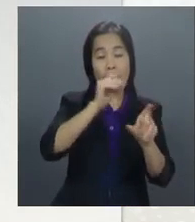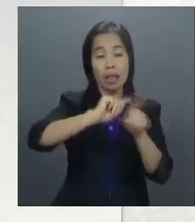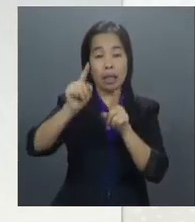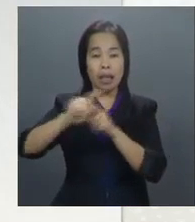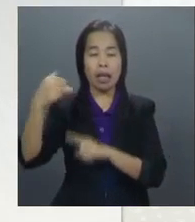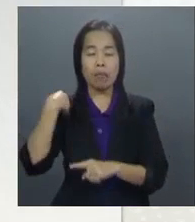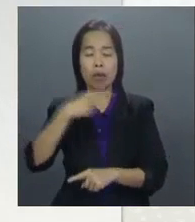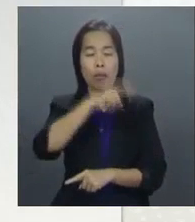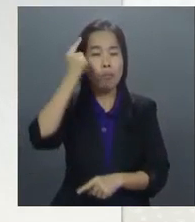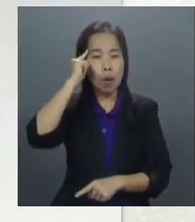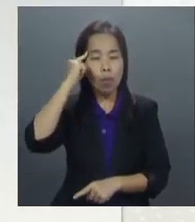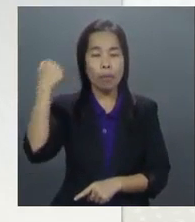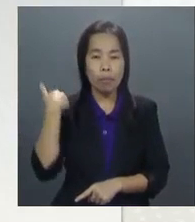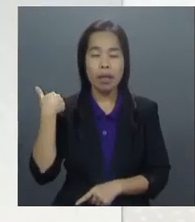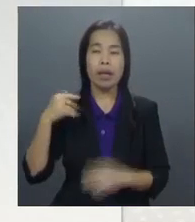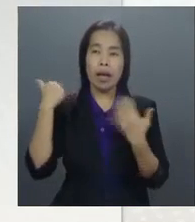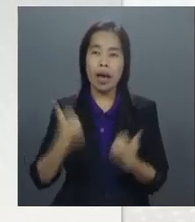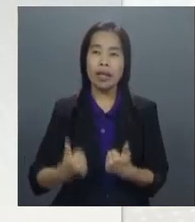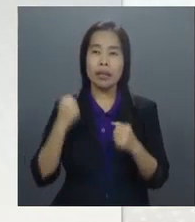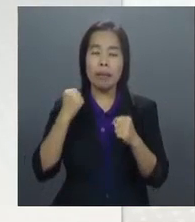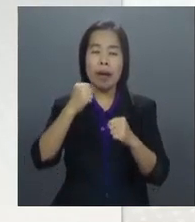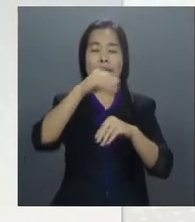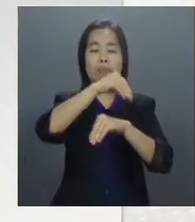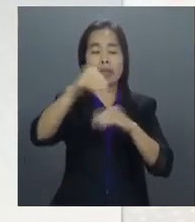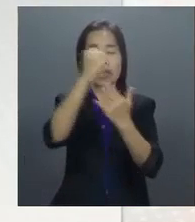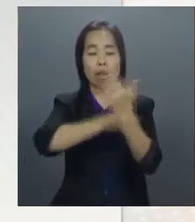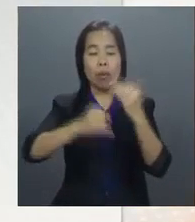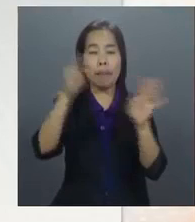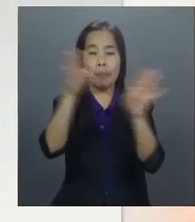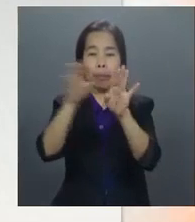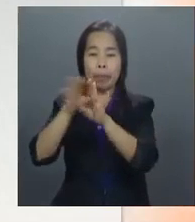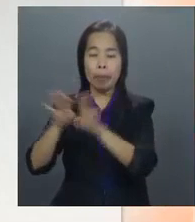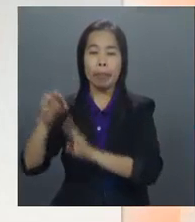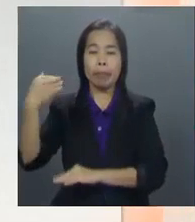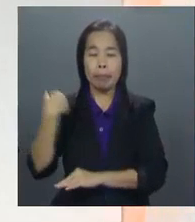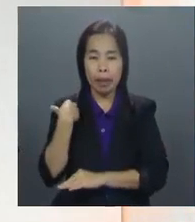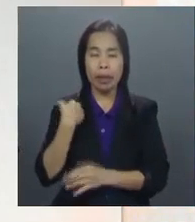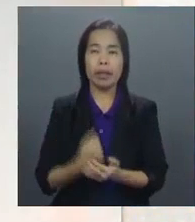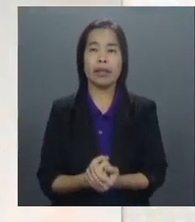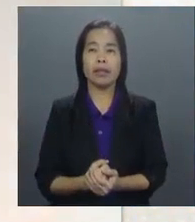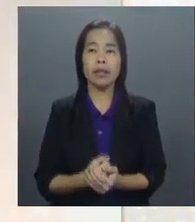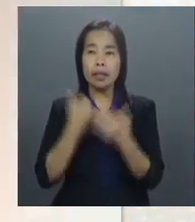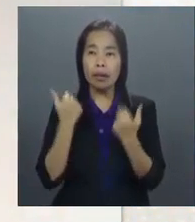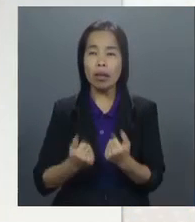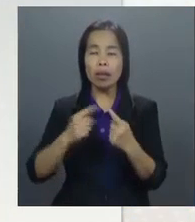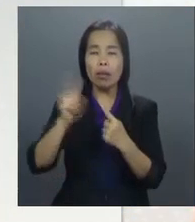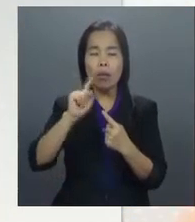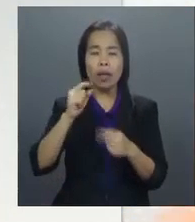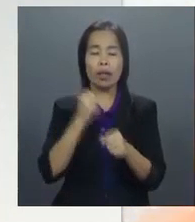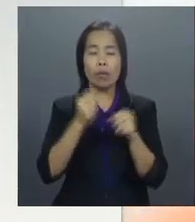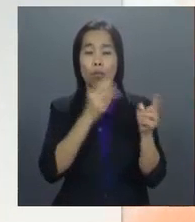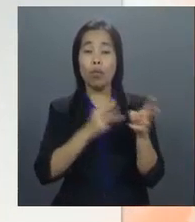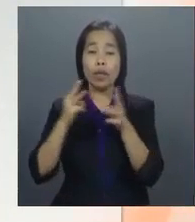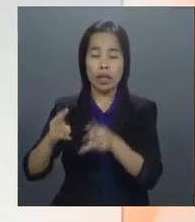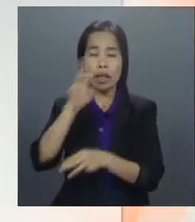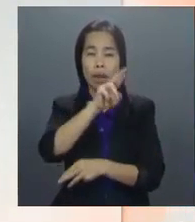าเกินไปจนต้องทยอยปิดสาขาต่างจังหวัดและสาขานอกห้างสรรพสินค้าเพื่อลดต้นทุนหลังการทำธุรกรรมผ่านระบบออน